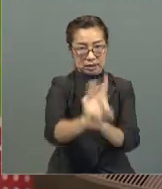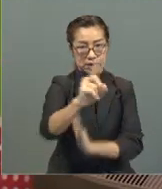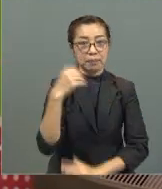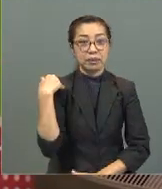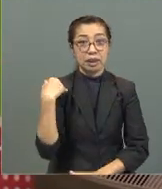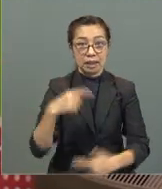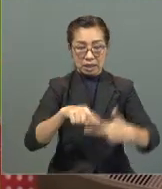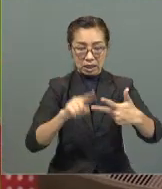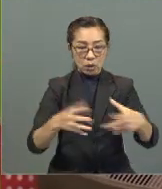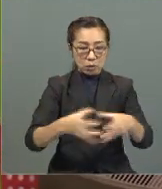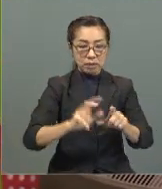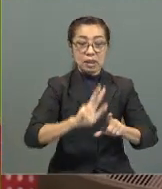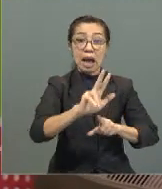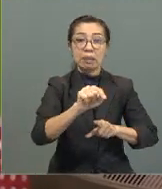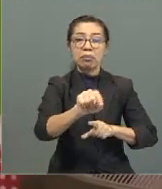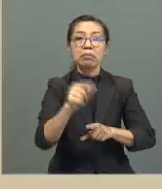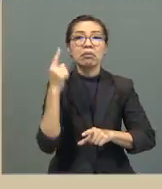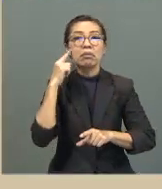แสนคนก็จะได้รับเงินเยียวยางวดแรกภายในเดือนพฤษภาคมนี้เช่นกันค่ะสำหรับกลุ่มที่3